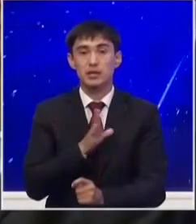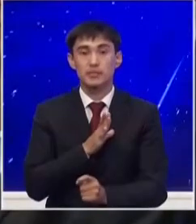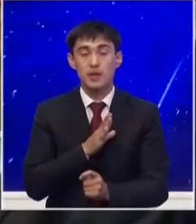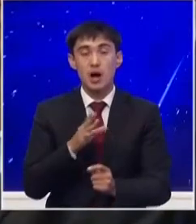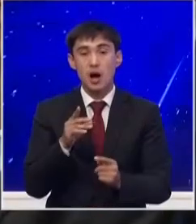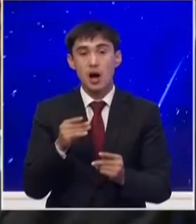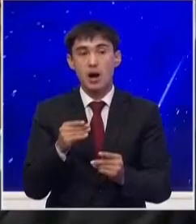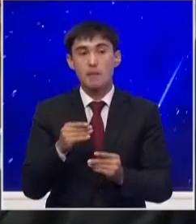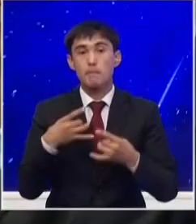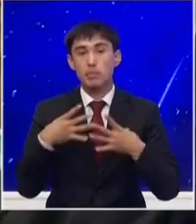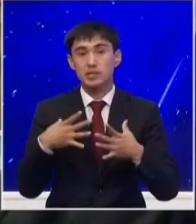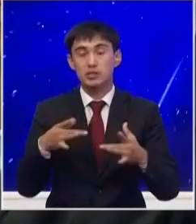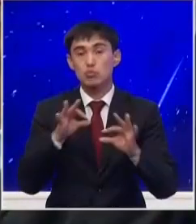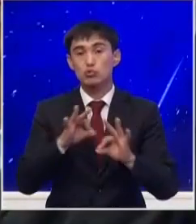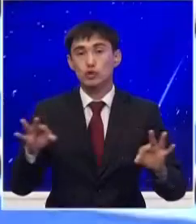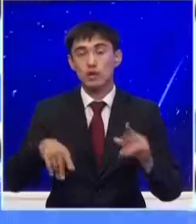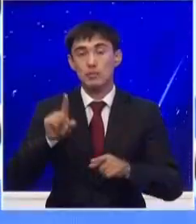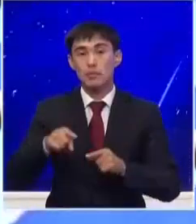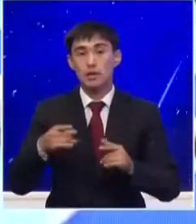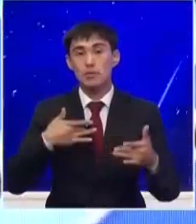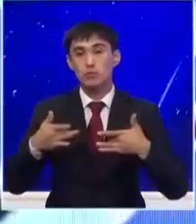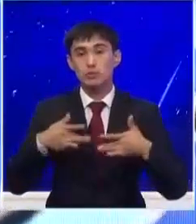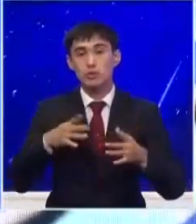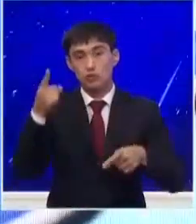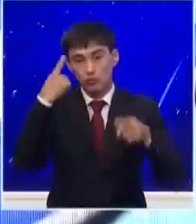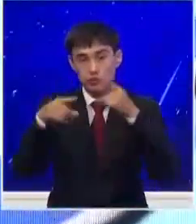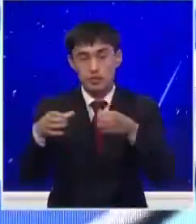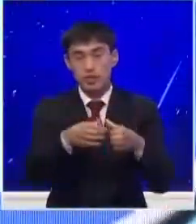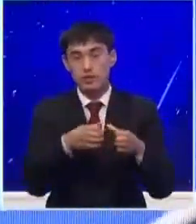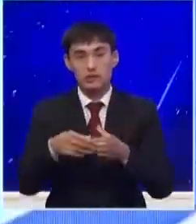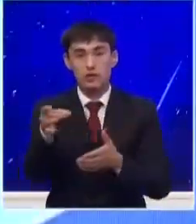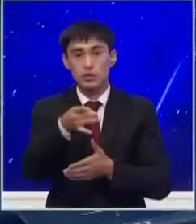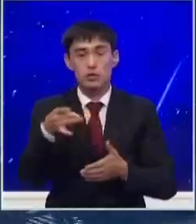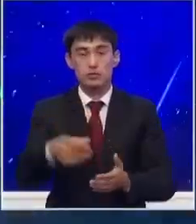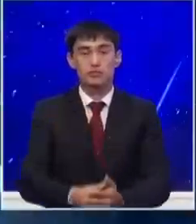А атмосферу праздника музыкальными номерами украсили творческие коллективы